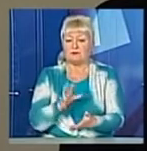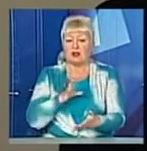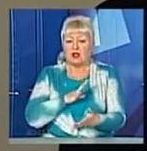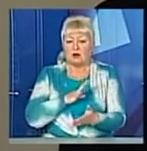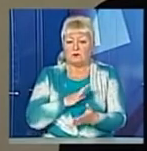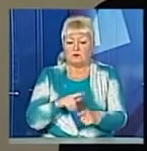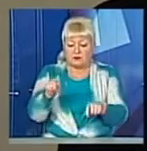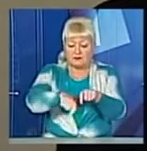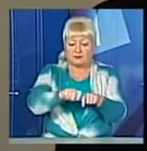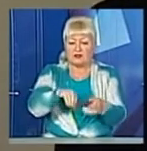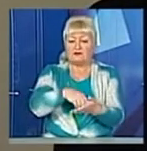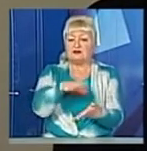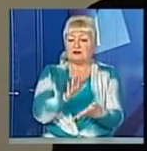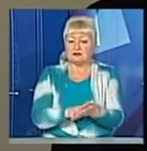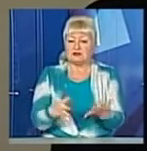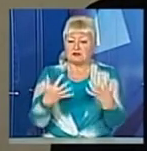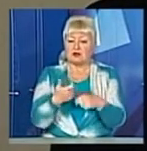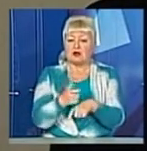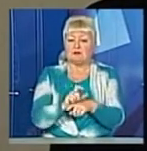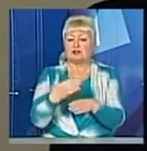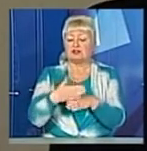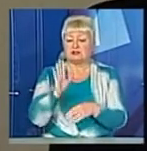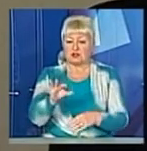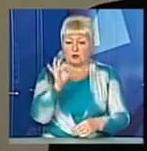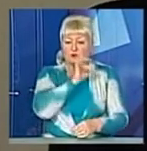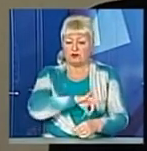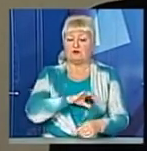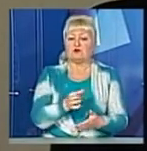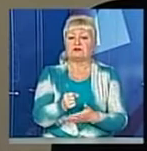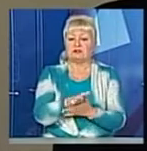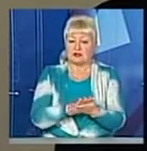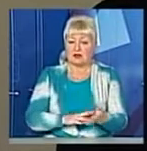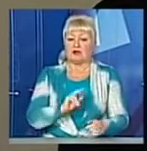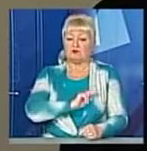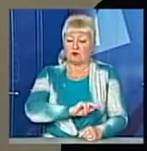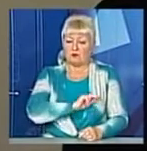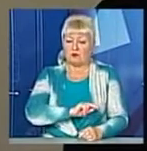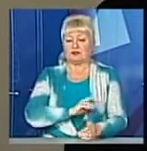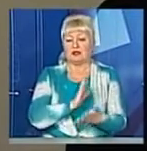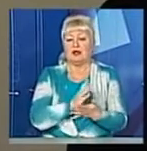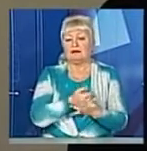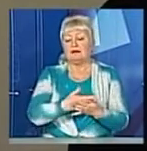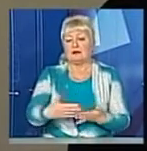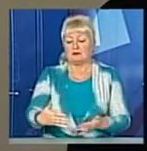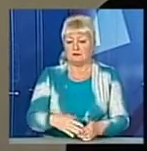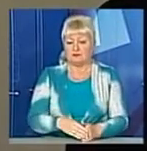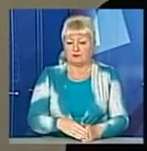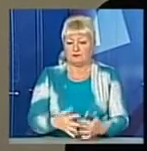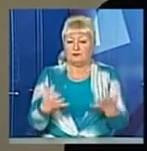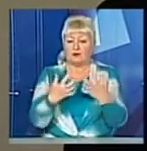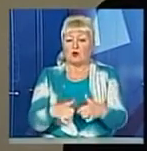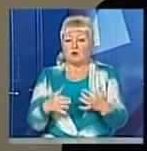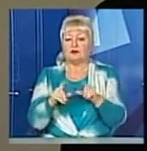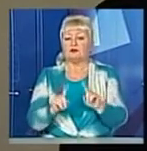цього обладнання, і більша частина його буде використана далі в процесі роботи. І є ряд обладнання,